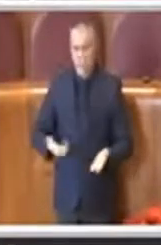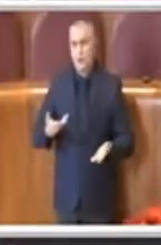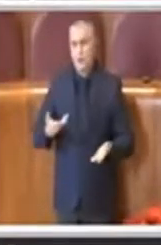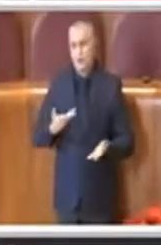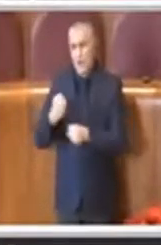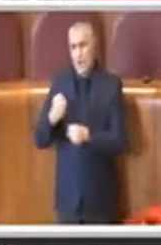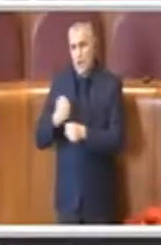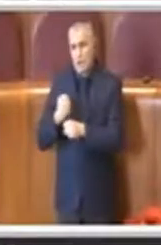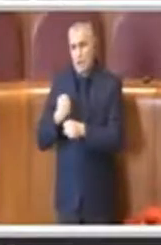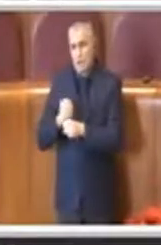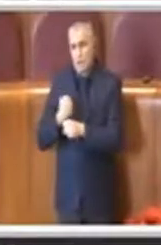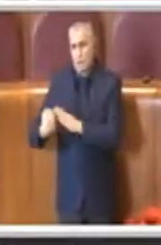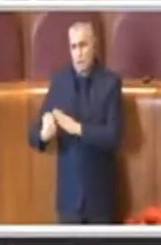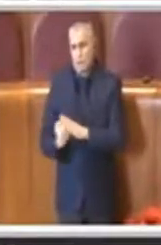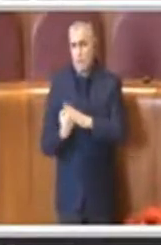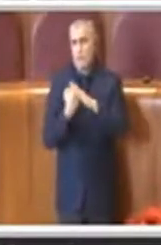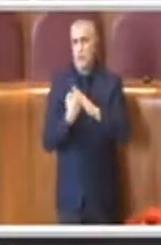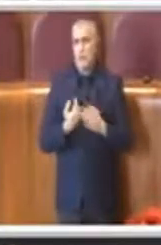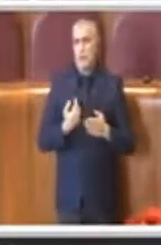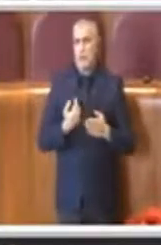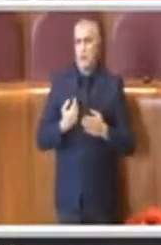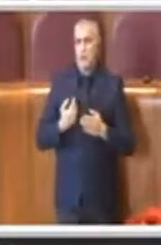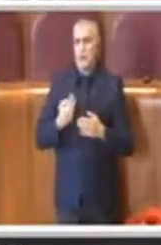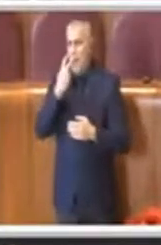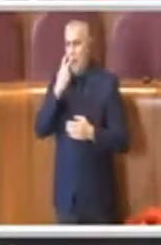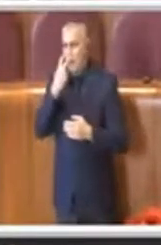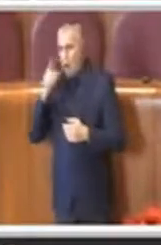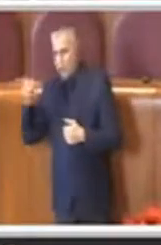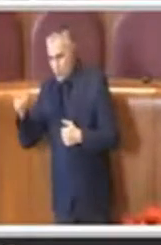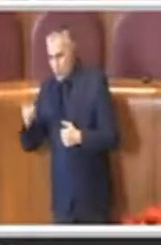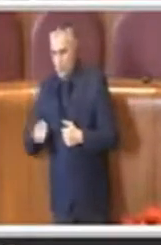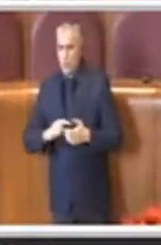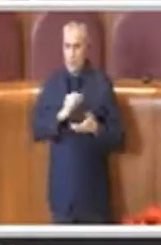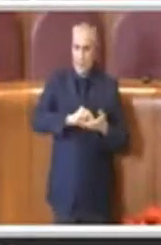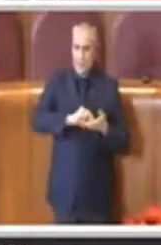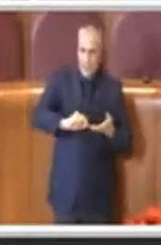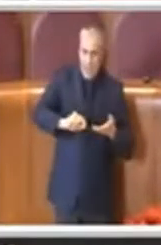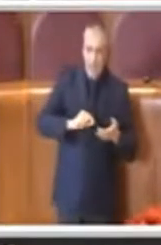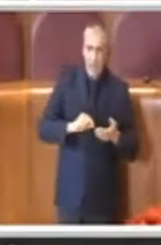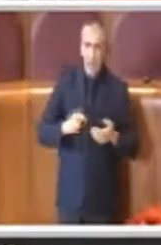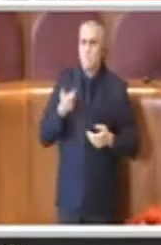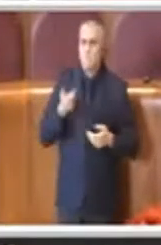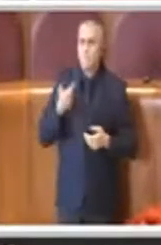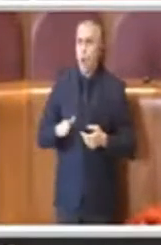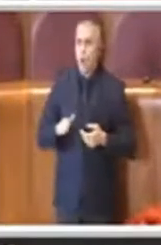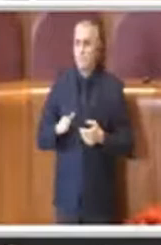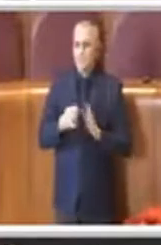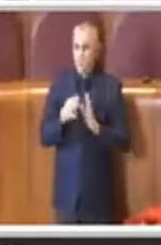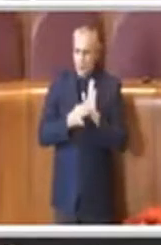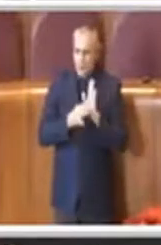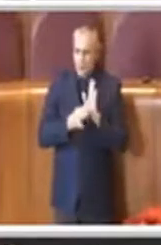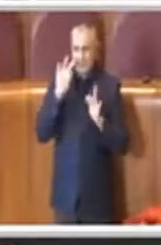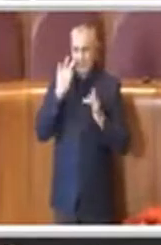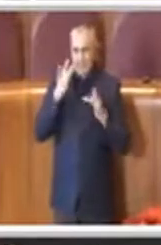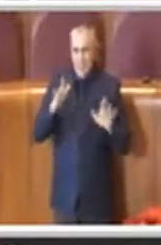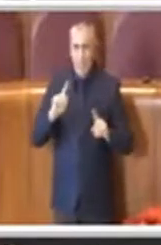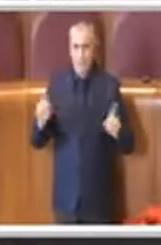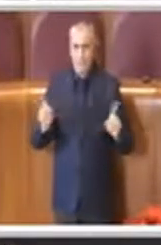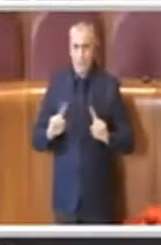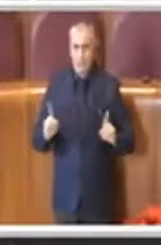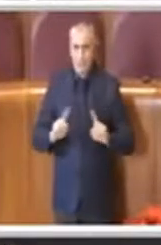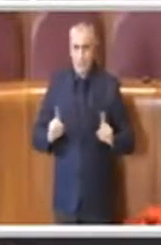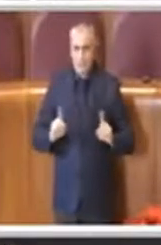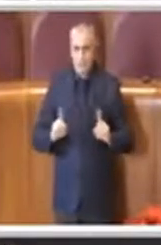supporto dell'avvocatura, del segretariato, proprio perché non sono questioni semplici da dirimere e a seguito